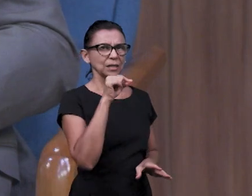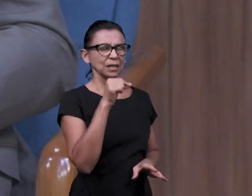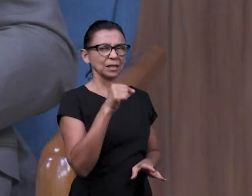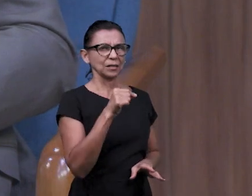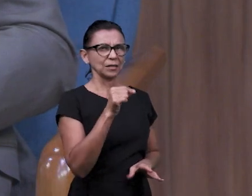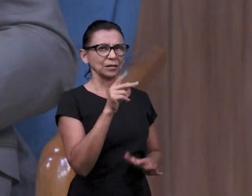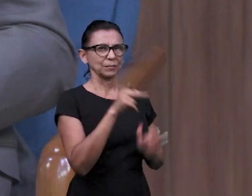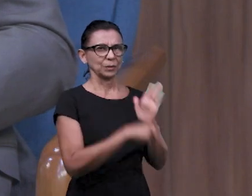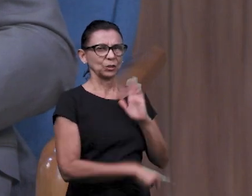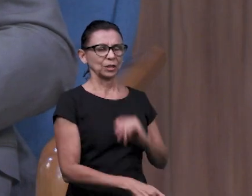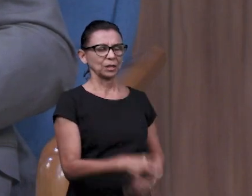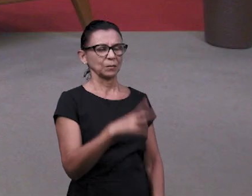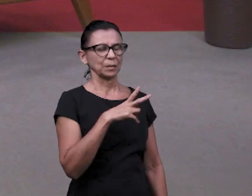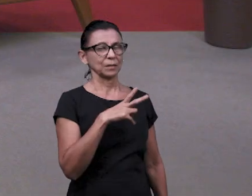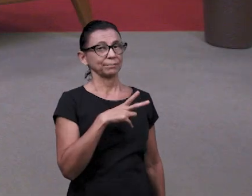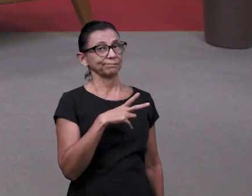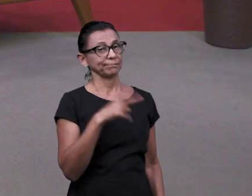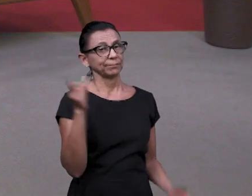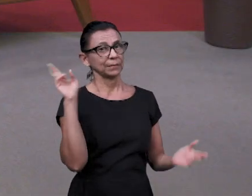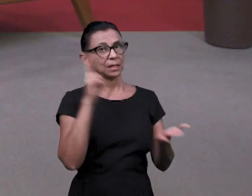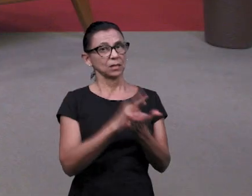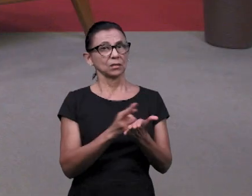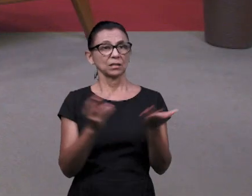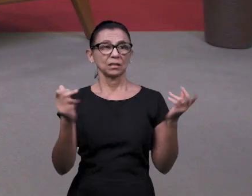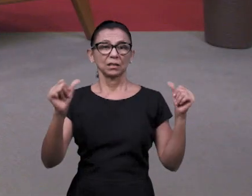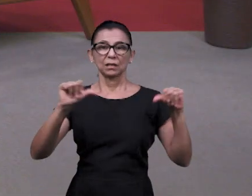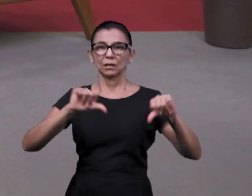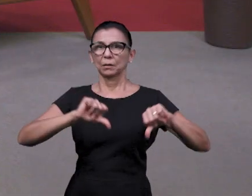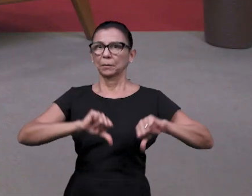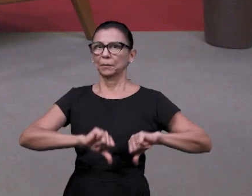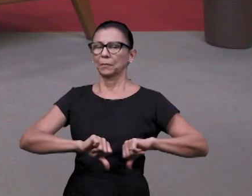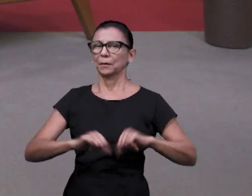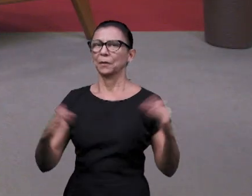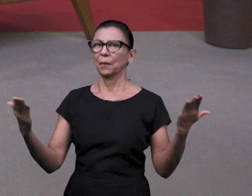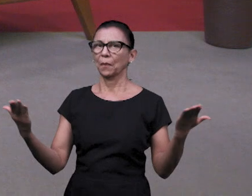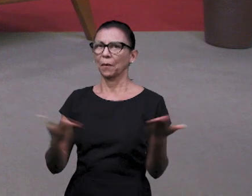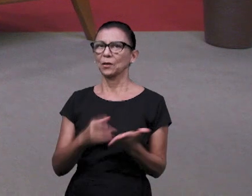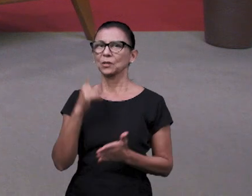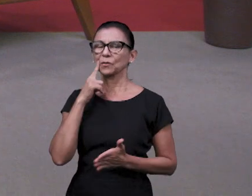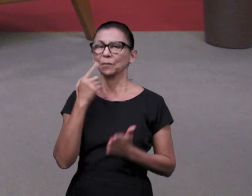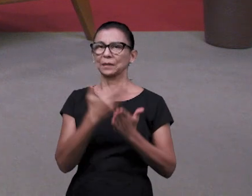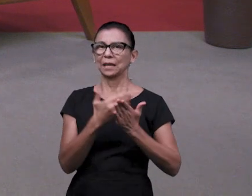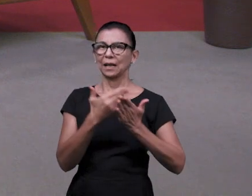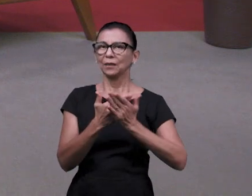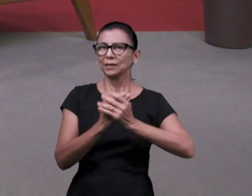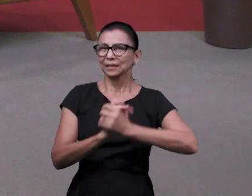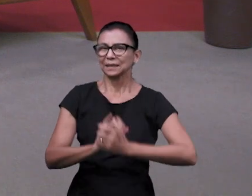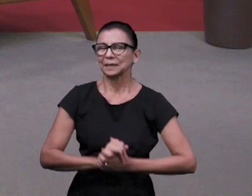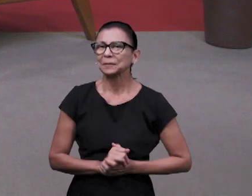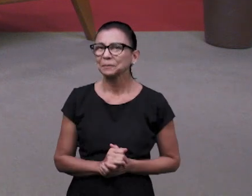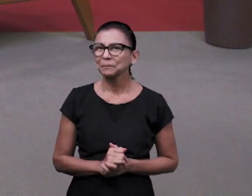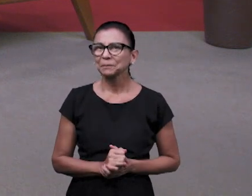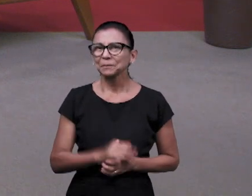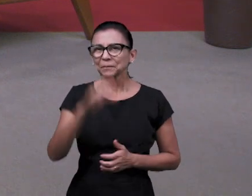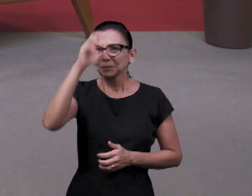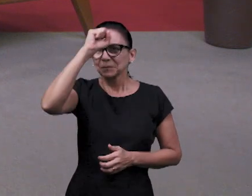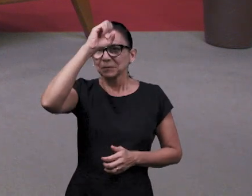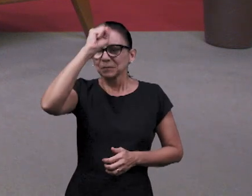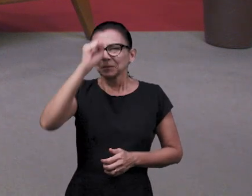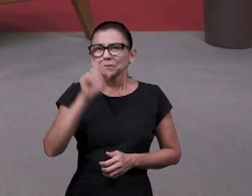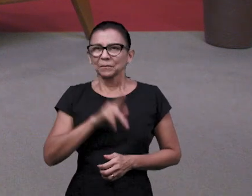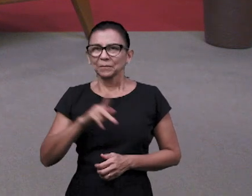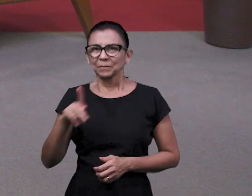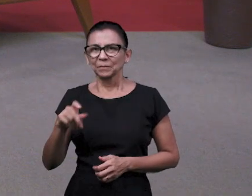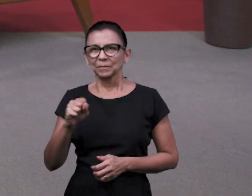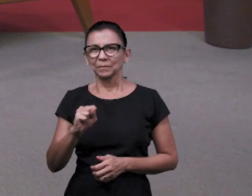résultat n'a pas été bon pour ces personnes. Aujourd'hui, dans l'étude pour les enfants intermédiaires et adolescents, vous allez apprendre avec le professeur